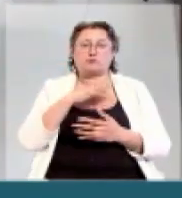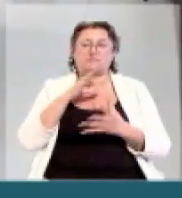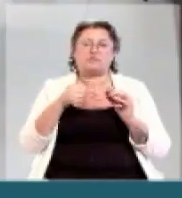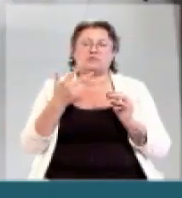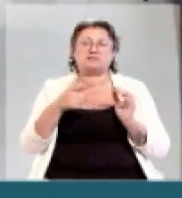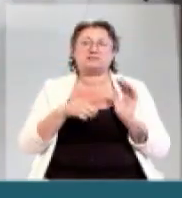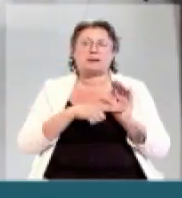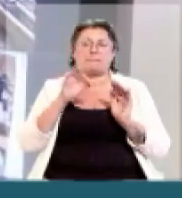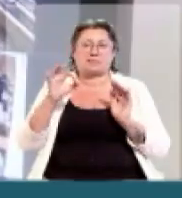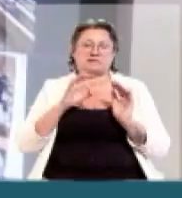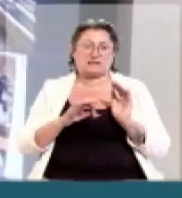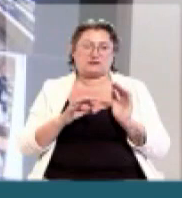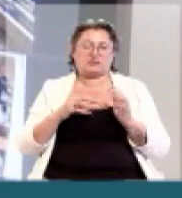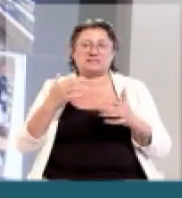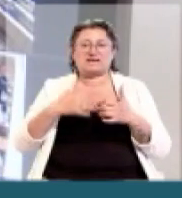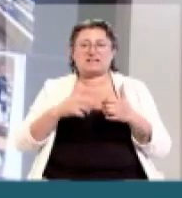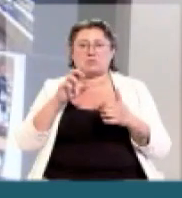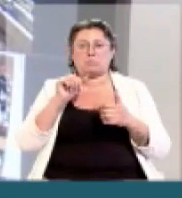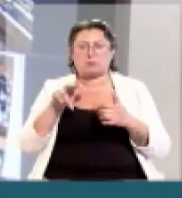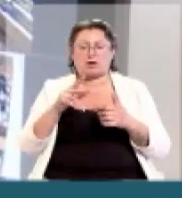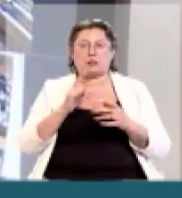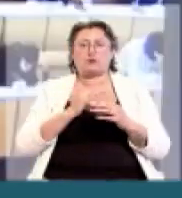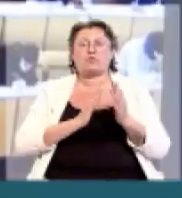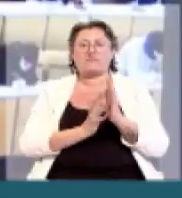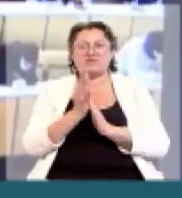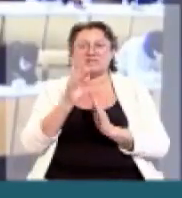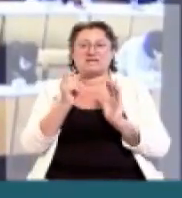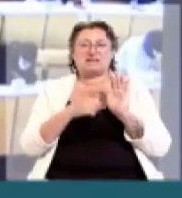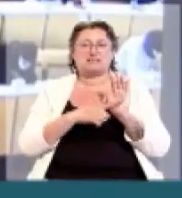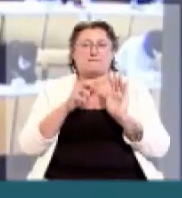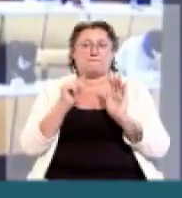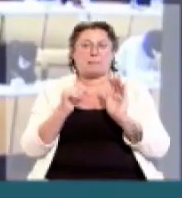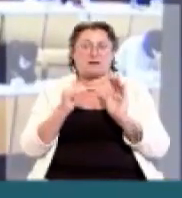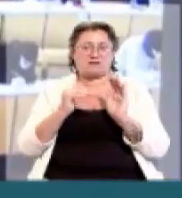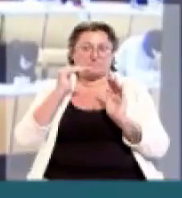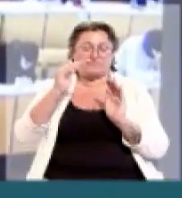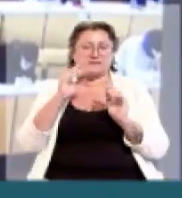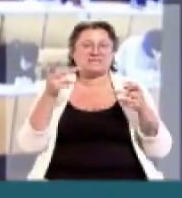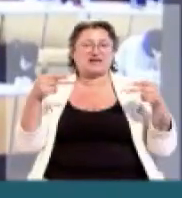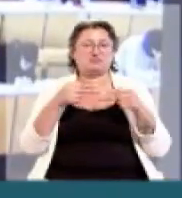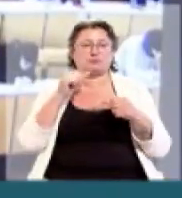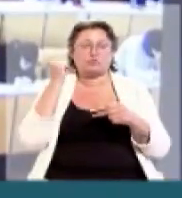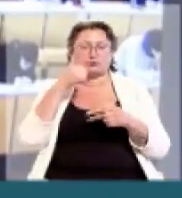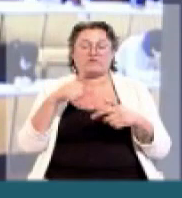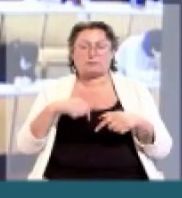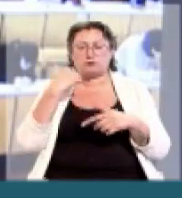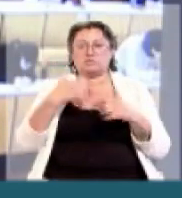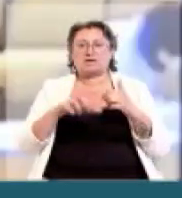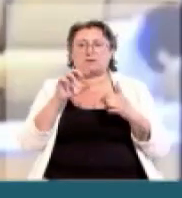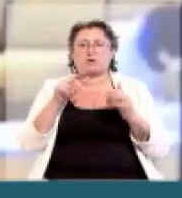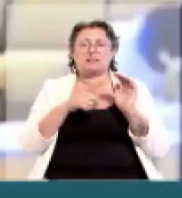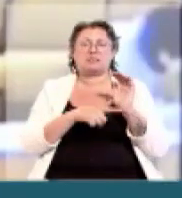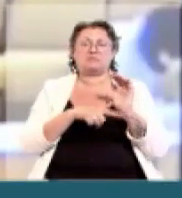всего 37%. Средний балл ЕНТЭ вырос на 7 баллов по сравнению с прошлым годом. В этом году средний балл